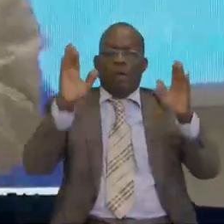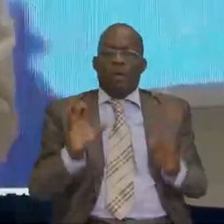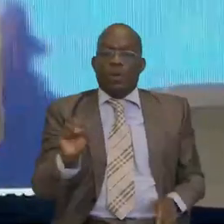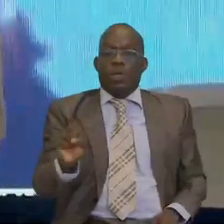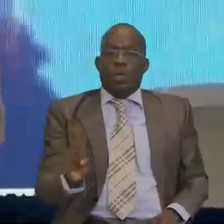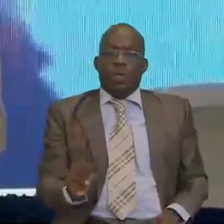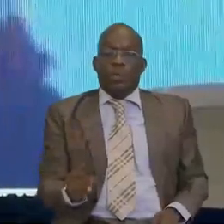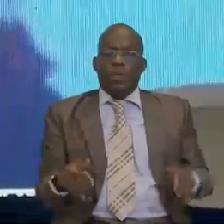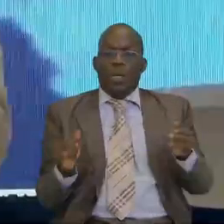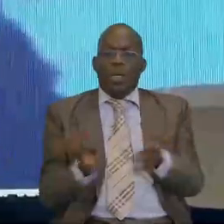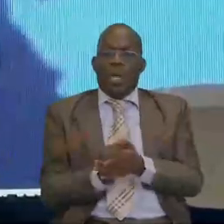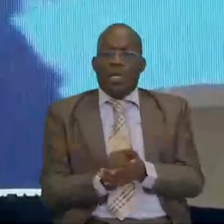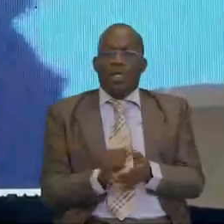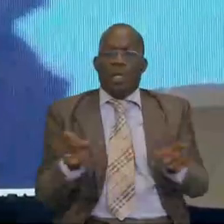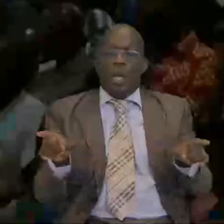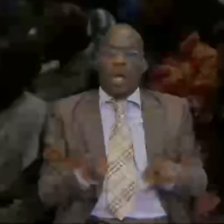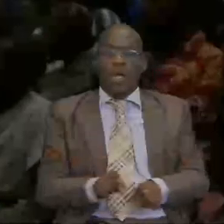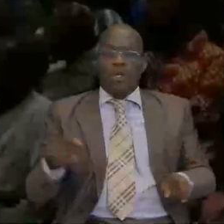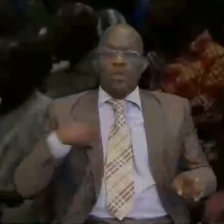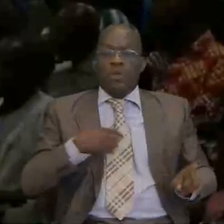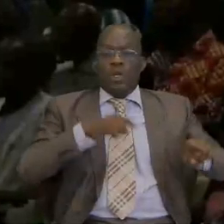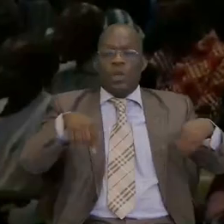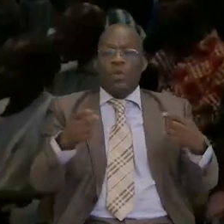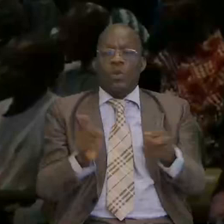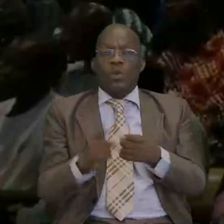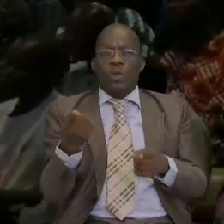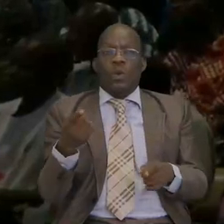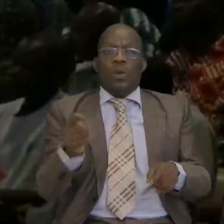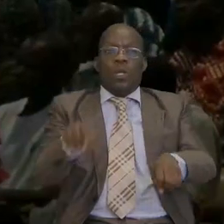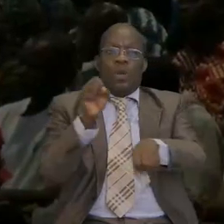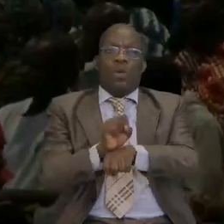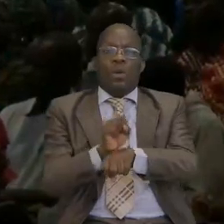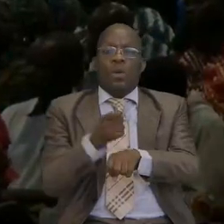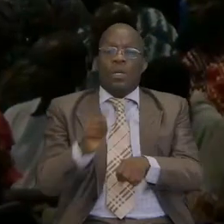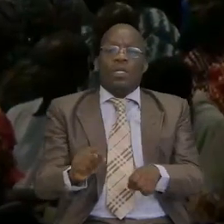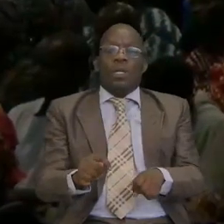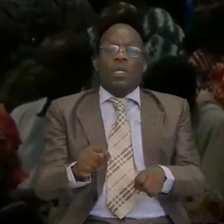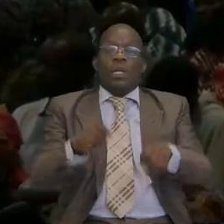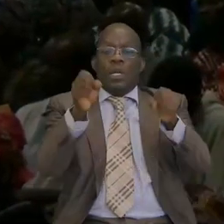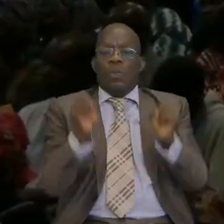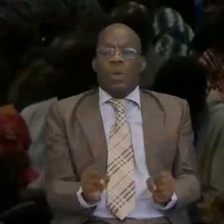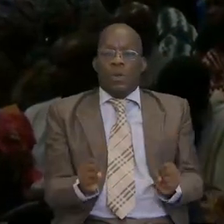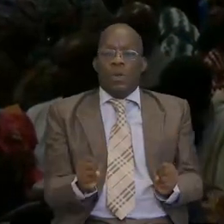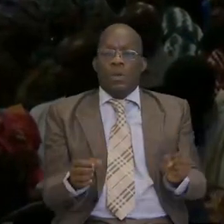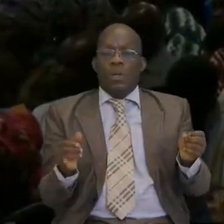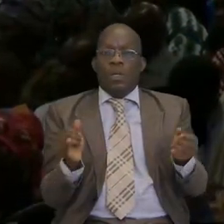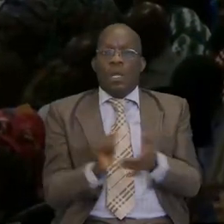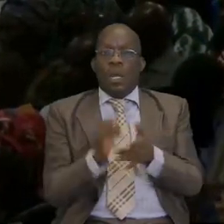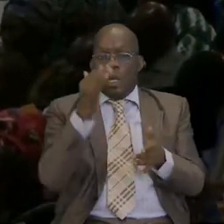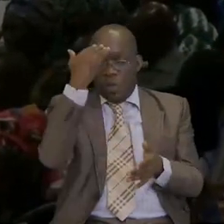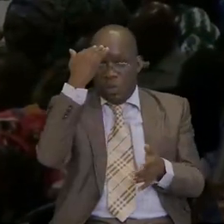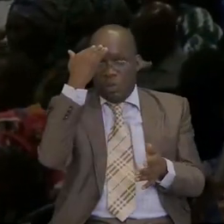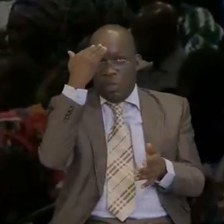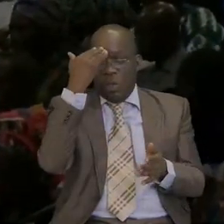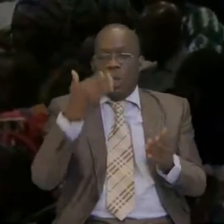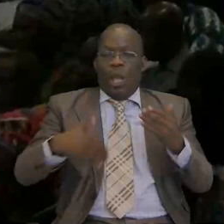prodiges. Comme nous allons sur le champ, la puissance qui sait,